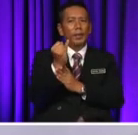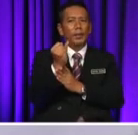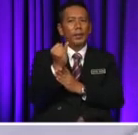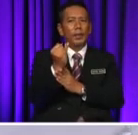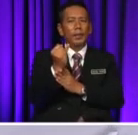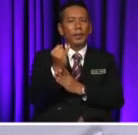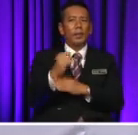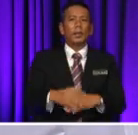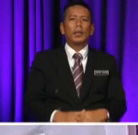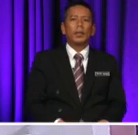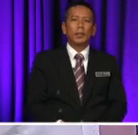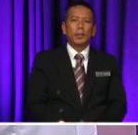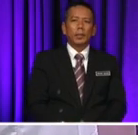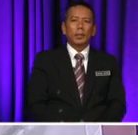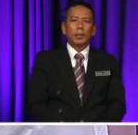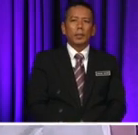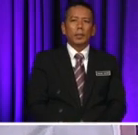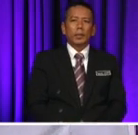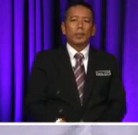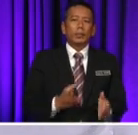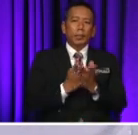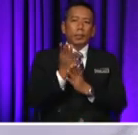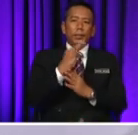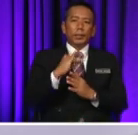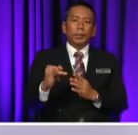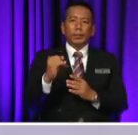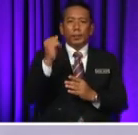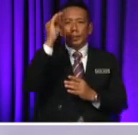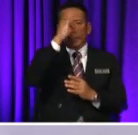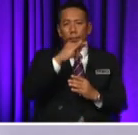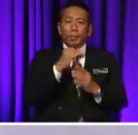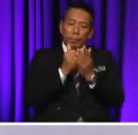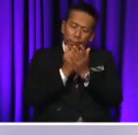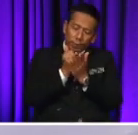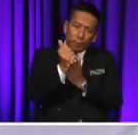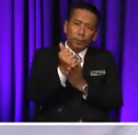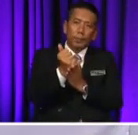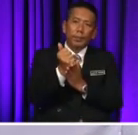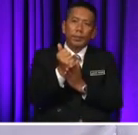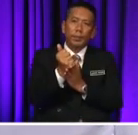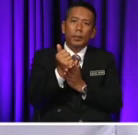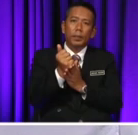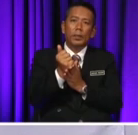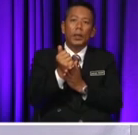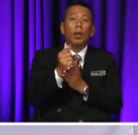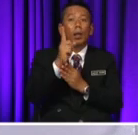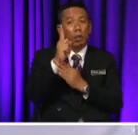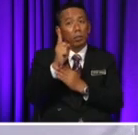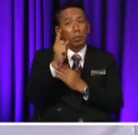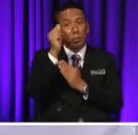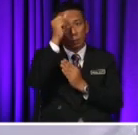ikhlas oke baiklah yang seterusnya sifat amanah baik Syifa amanah adalah satu sifat